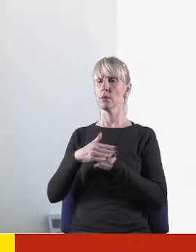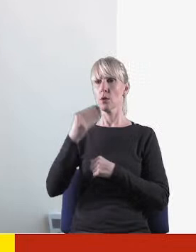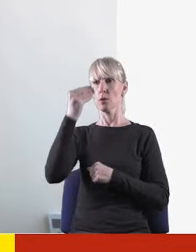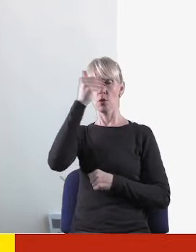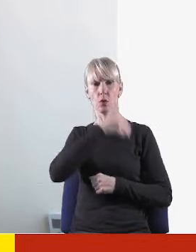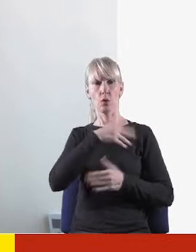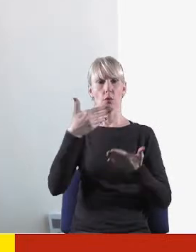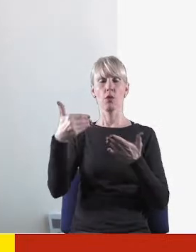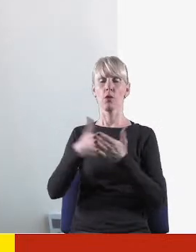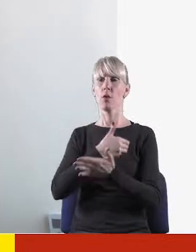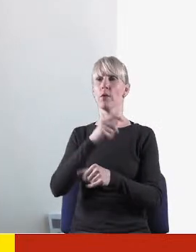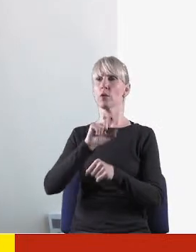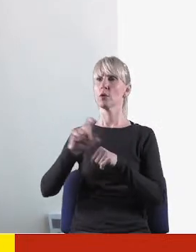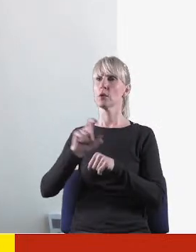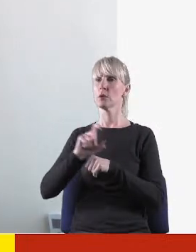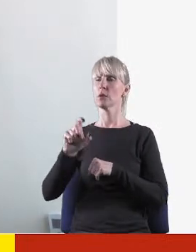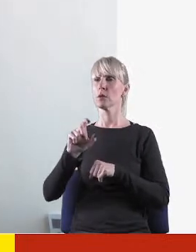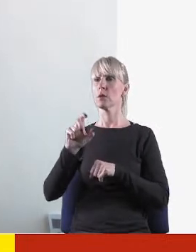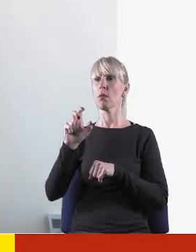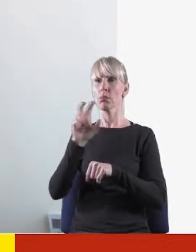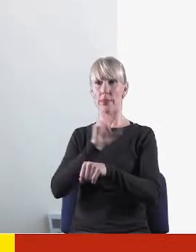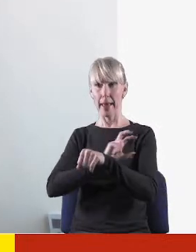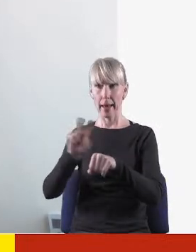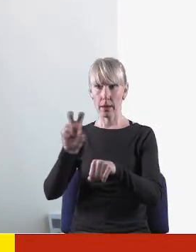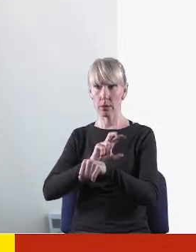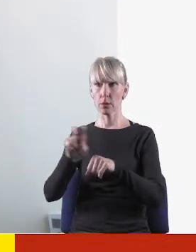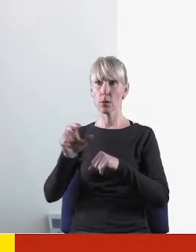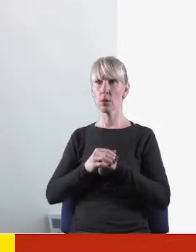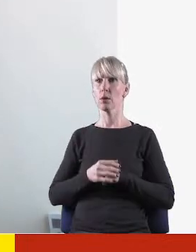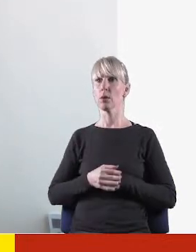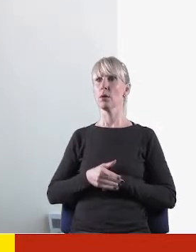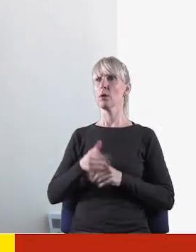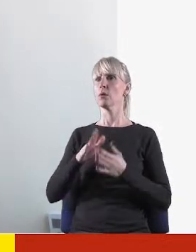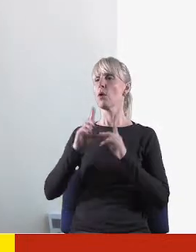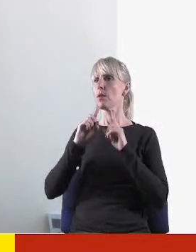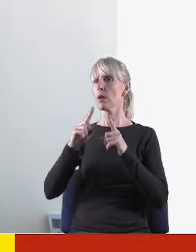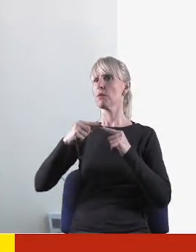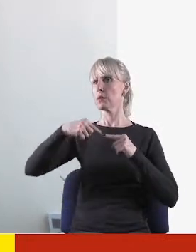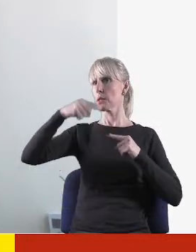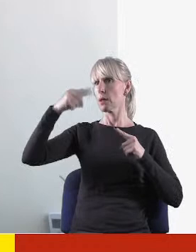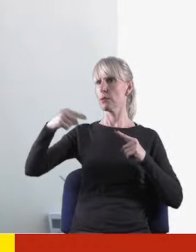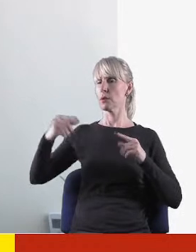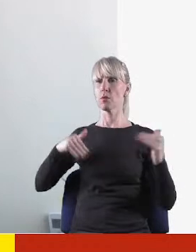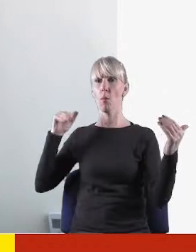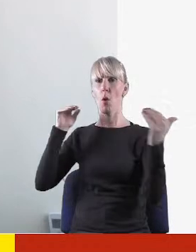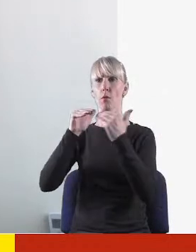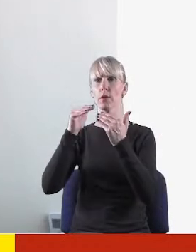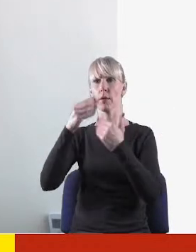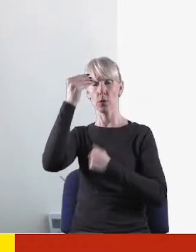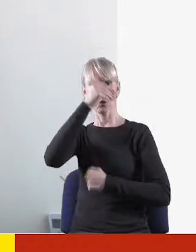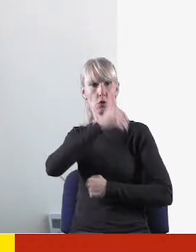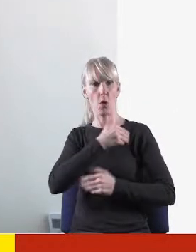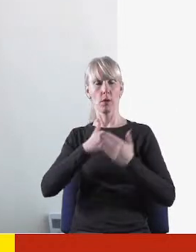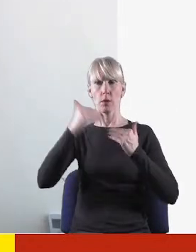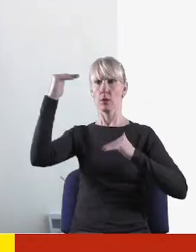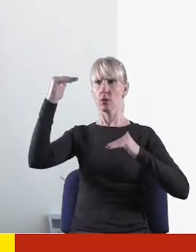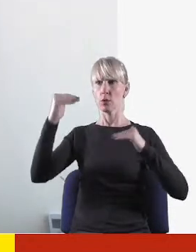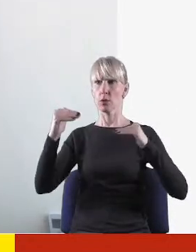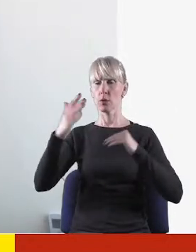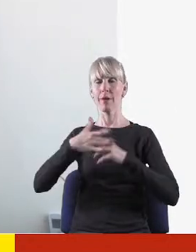nowoczesnych technologii, to rzeczywiście ten wskaźnik jest w porównaniu z innymi szkołami niższy, ale to